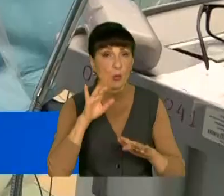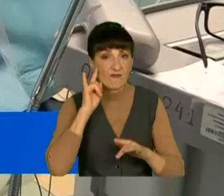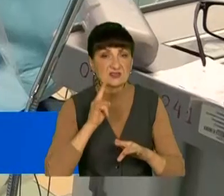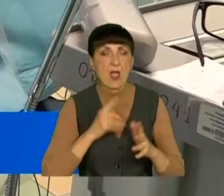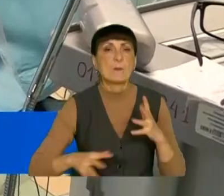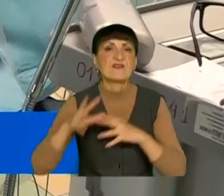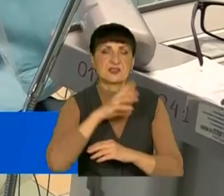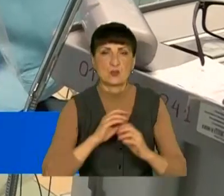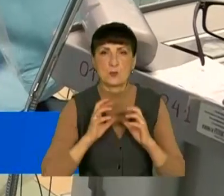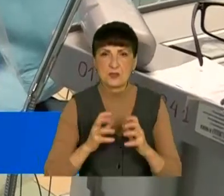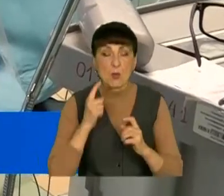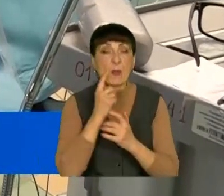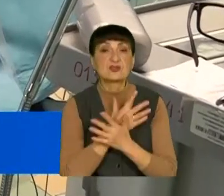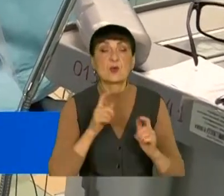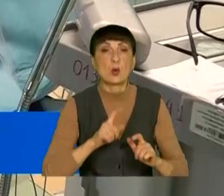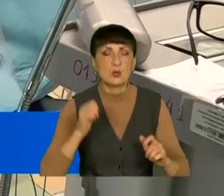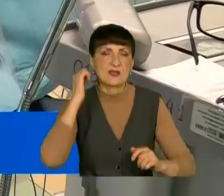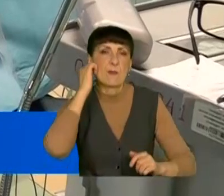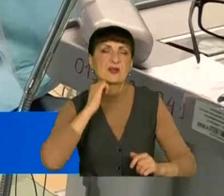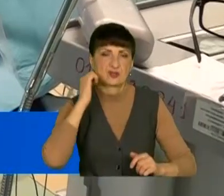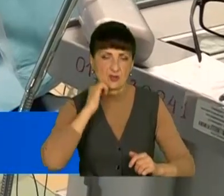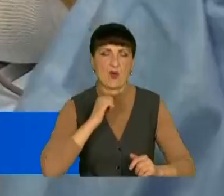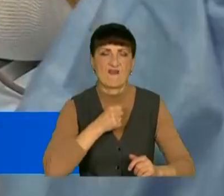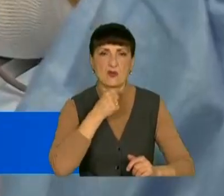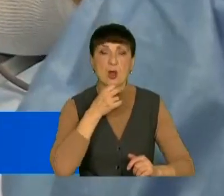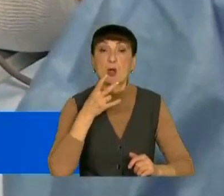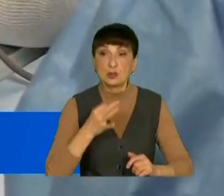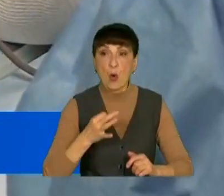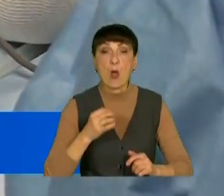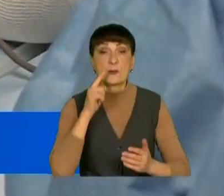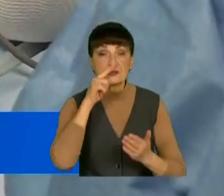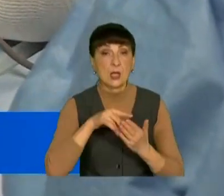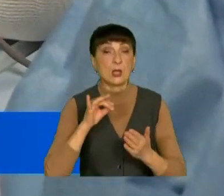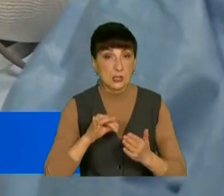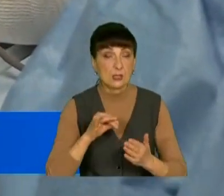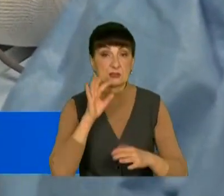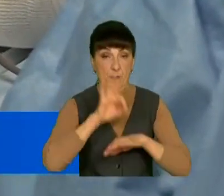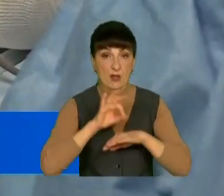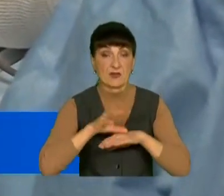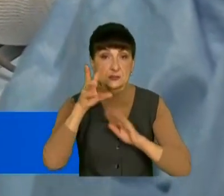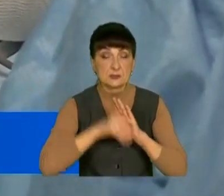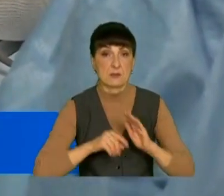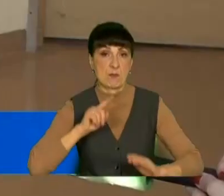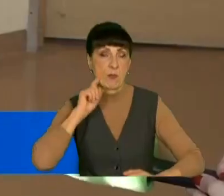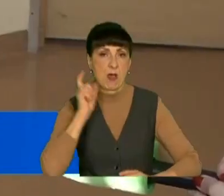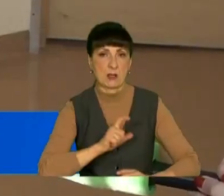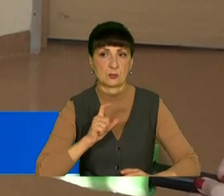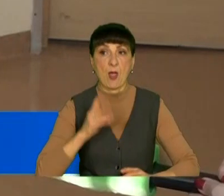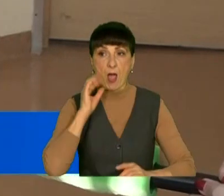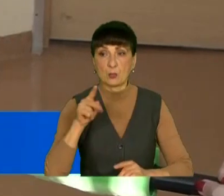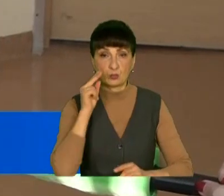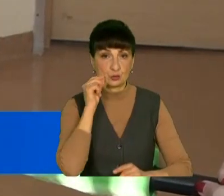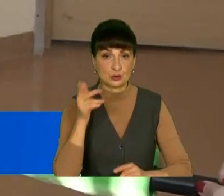и по всему миру. Большинство – люди пожилого возраста. Однако нередко встречаются случаи заболевания среди молодых людей. Алматинец